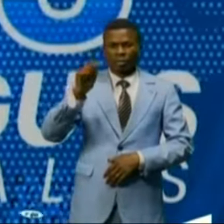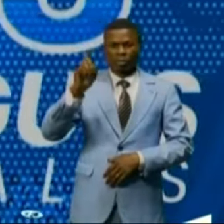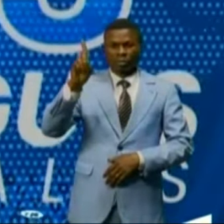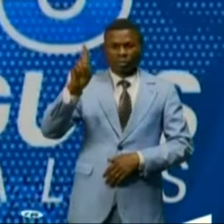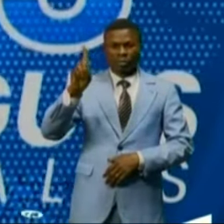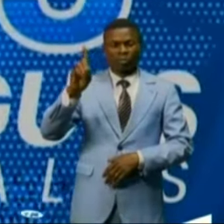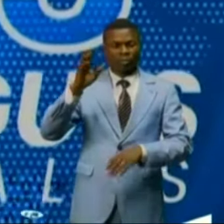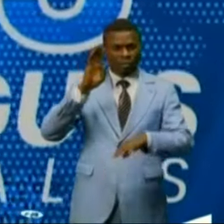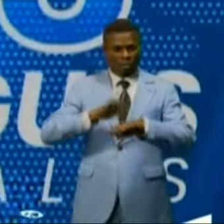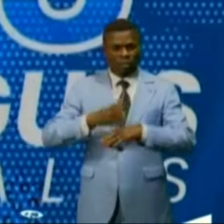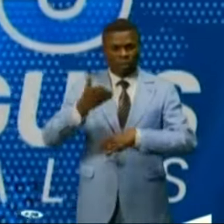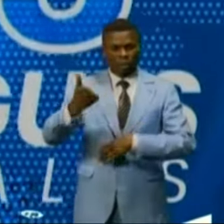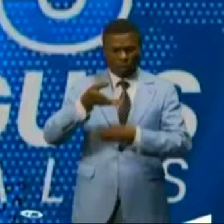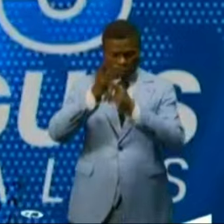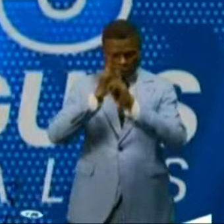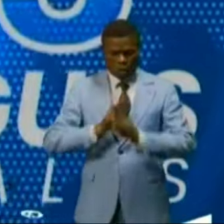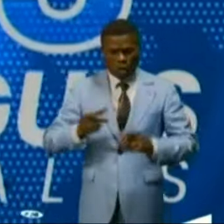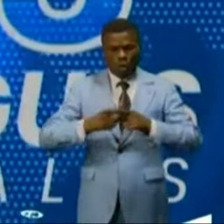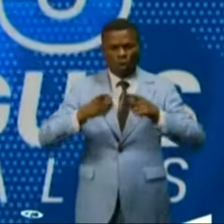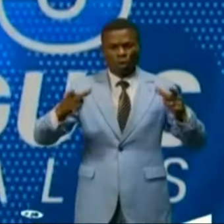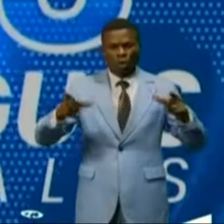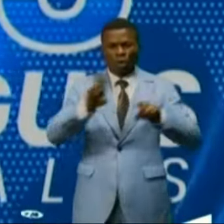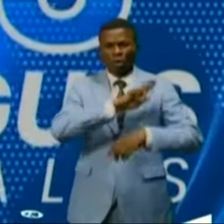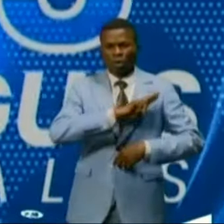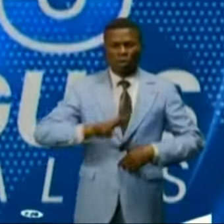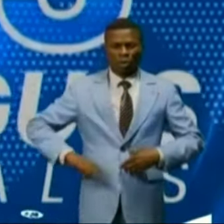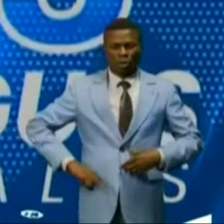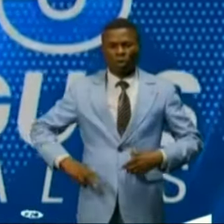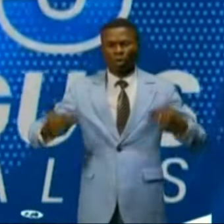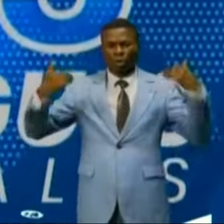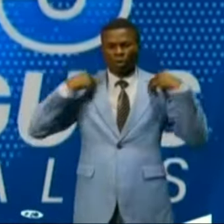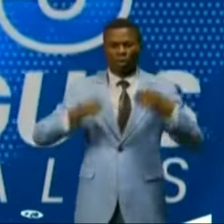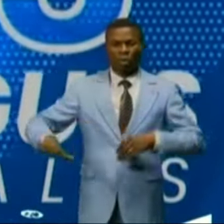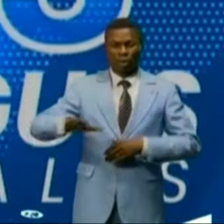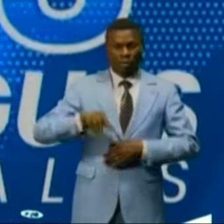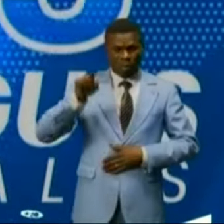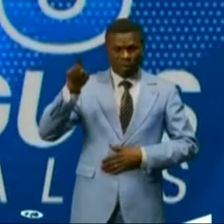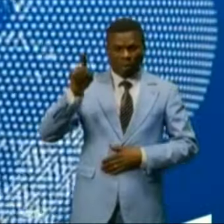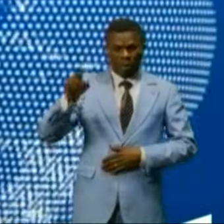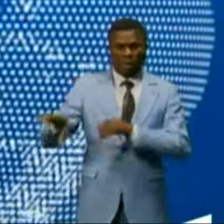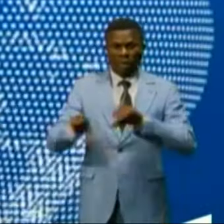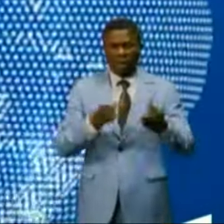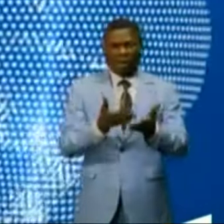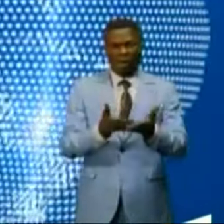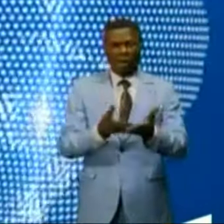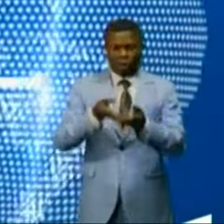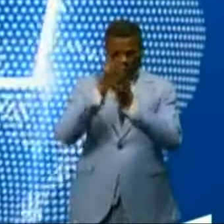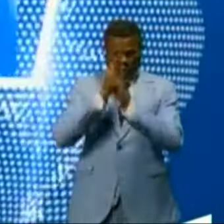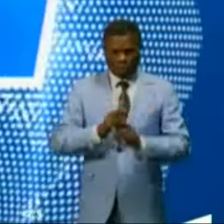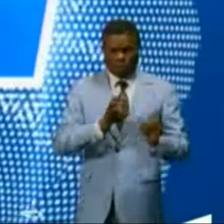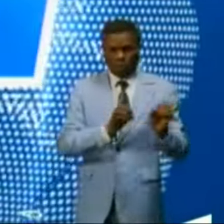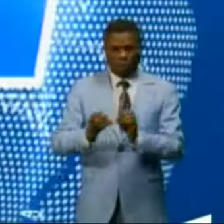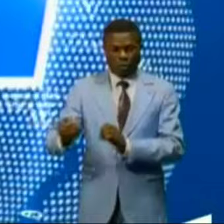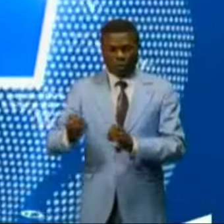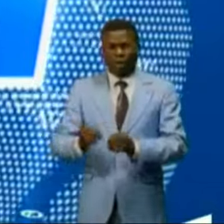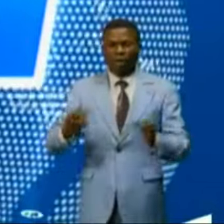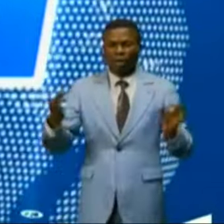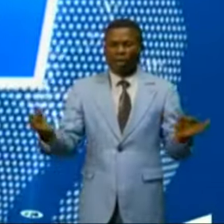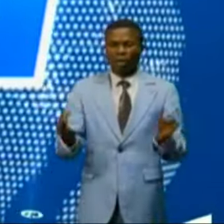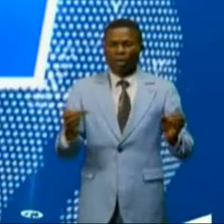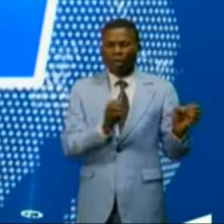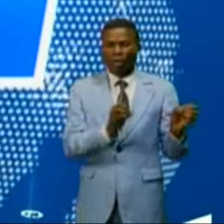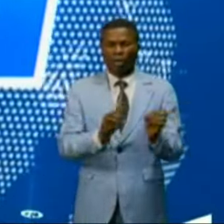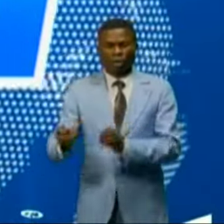Tshilombo, a été élevé à la dignité des grands croix dans l'ordre national du Tchad. Cette cérémonie officielle s'est déroulée